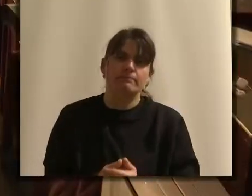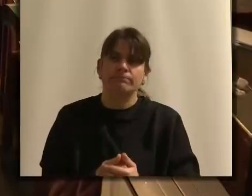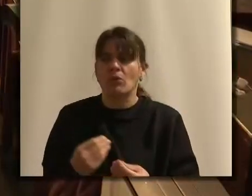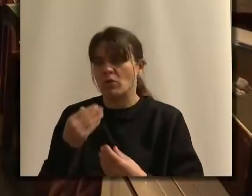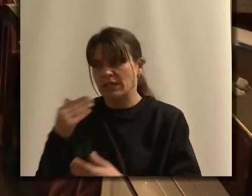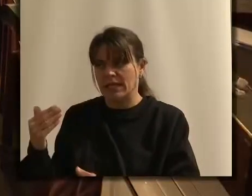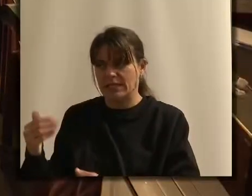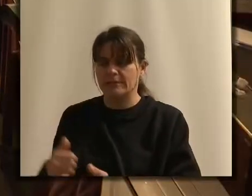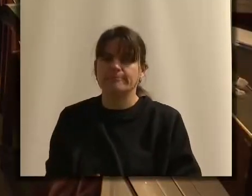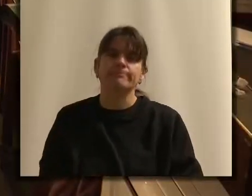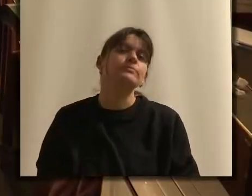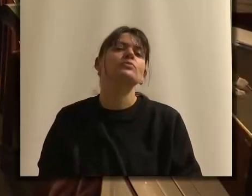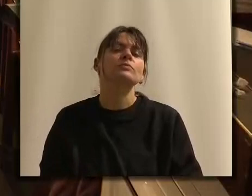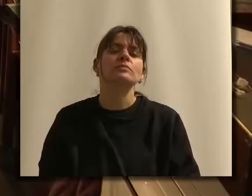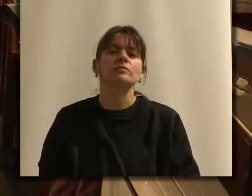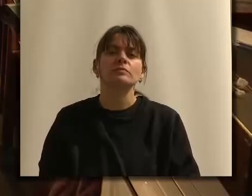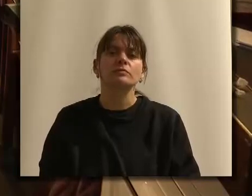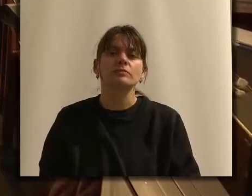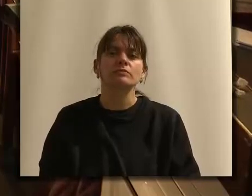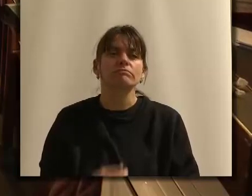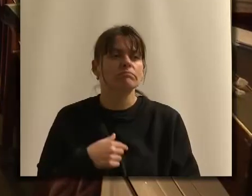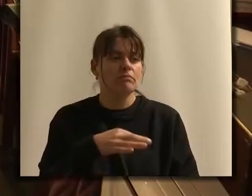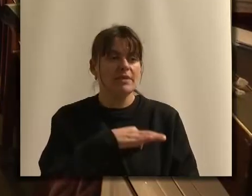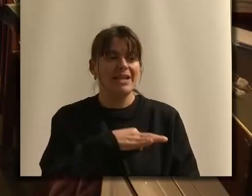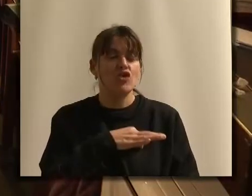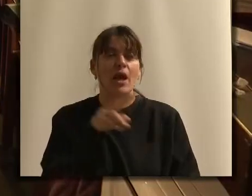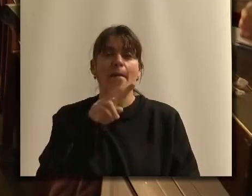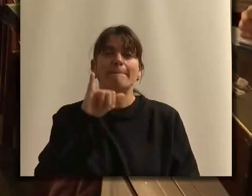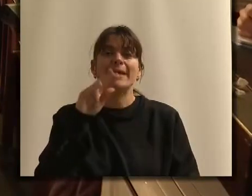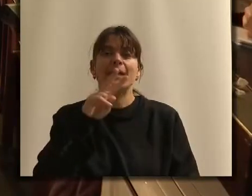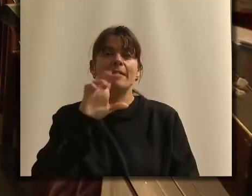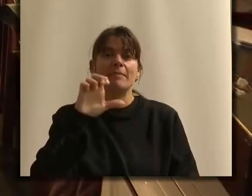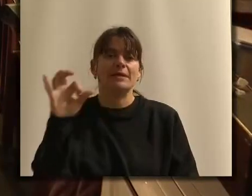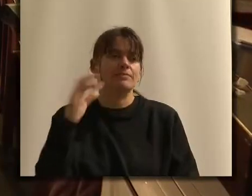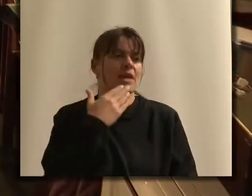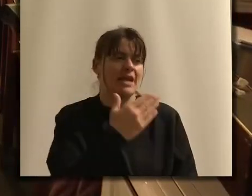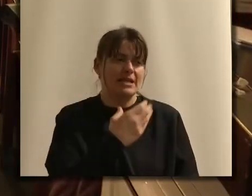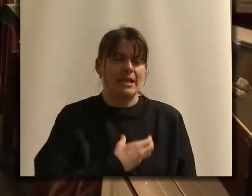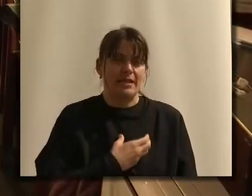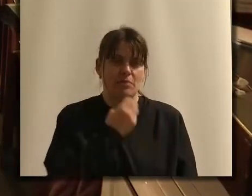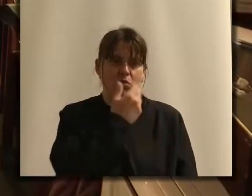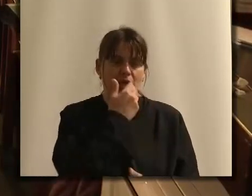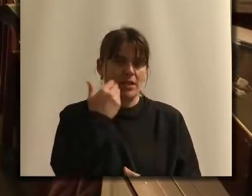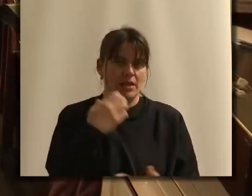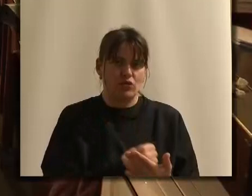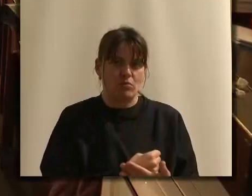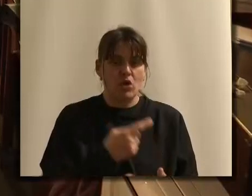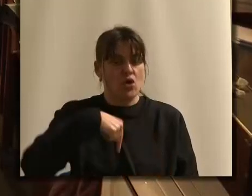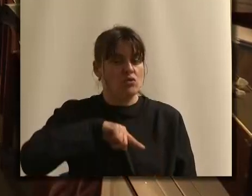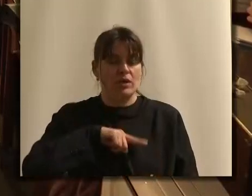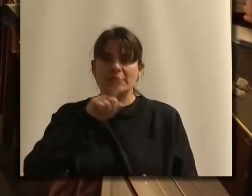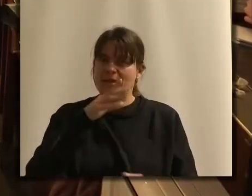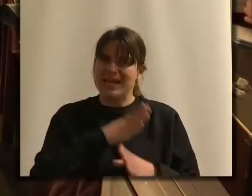Moltes gràcies. Doncs senyora Vives. Sí, gràcies, alcaldessa. Bona tarda a tothom. Nosaltres també